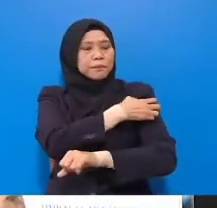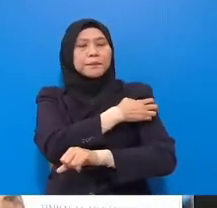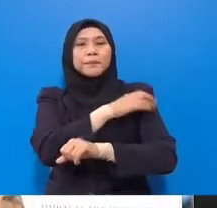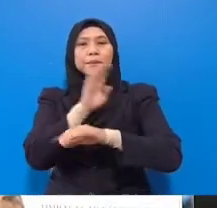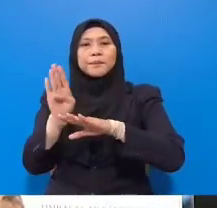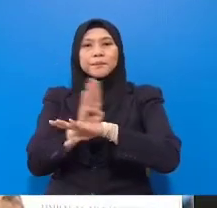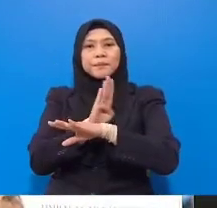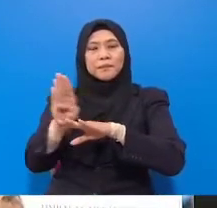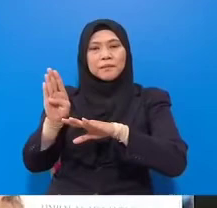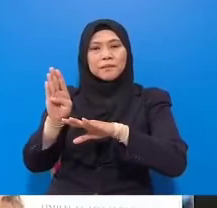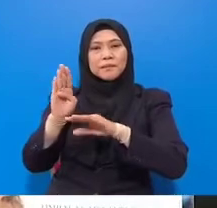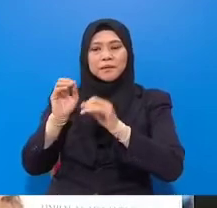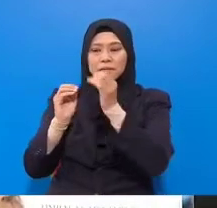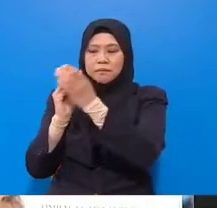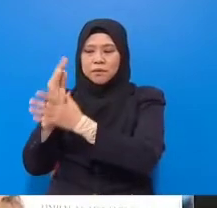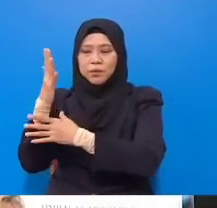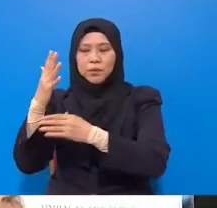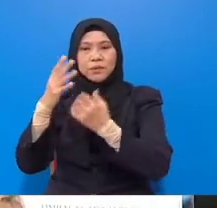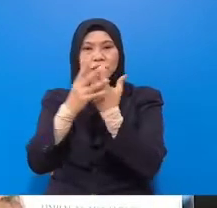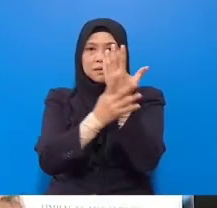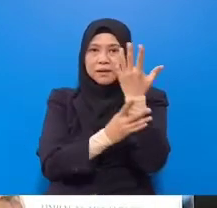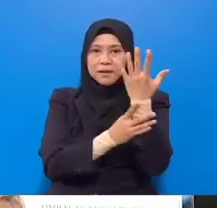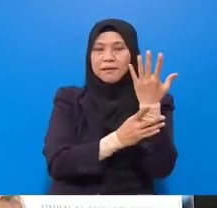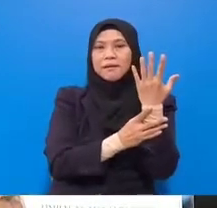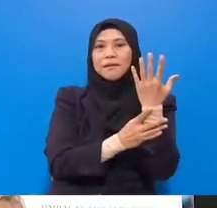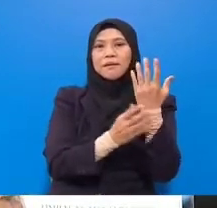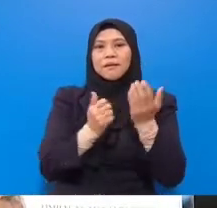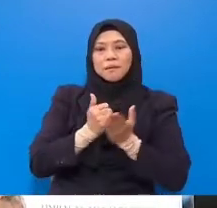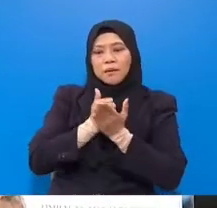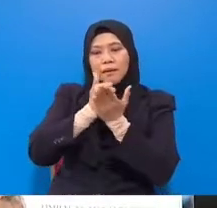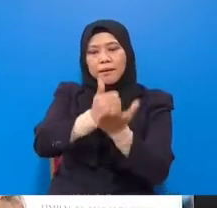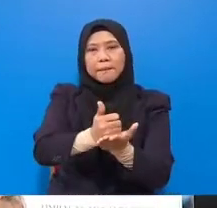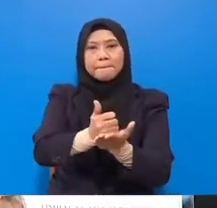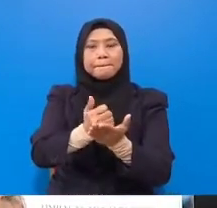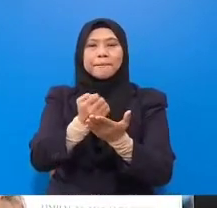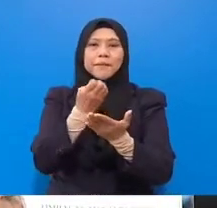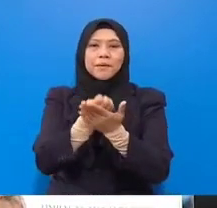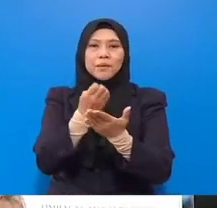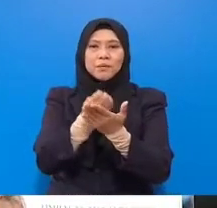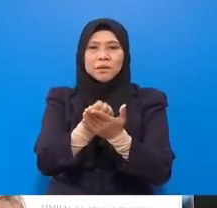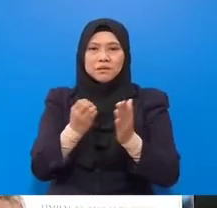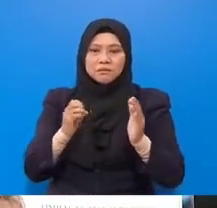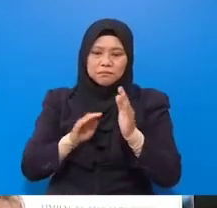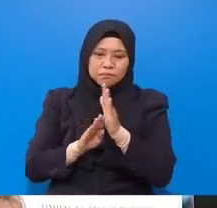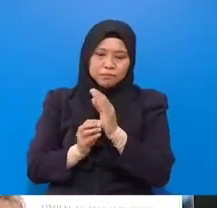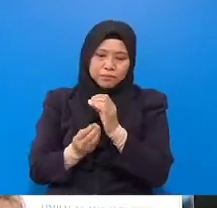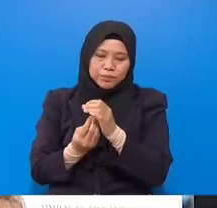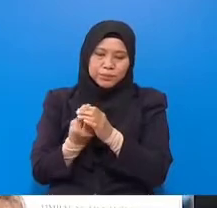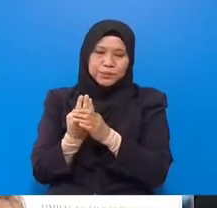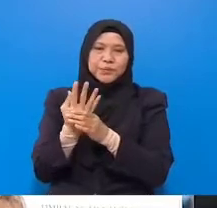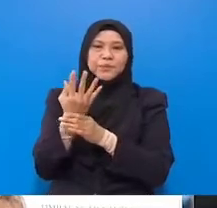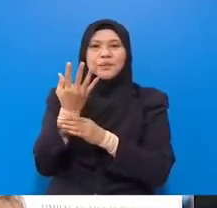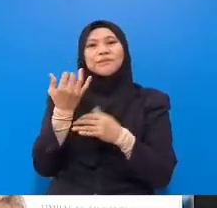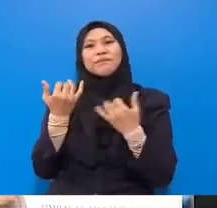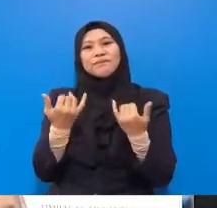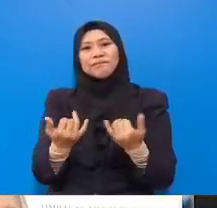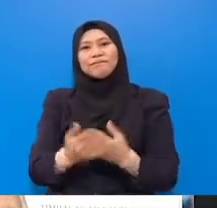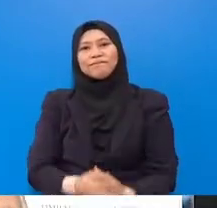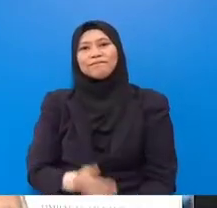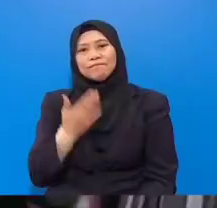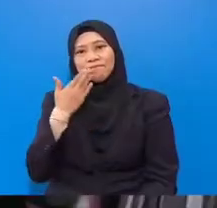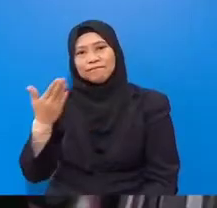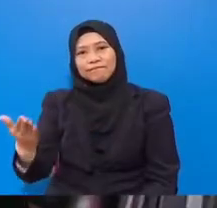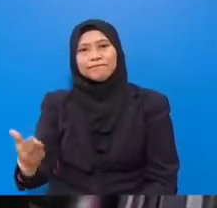industri penghasilan sarung tangan getah untuk membantu merancangkan smule ekonomi negara terima kasih dan klik